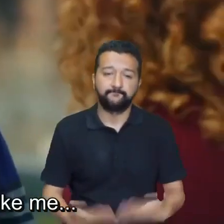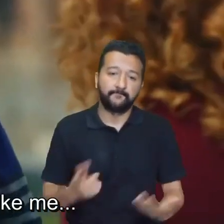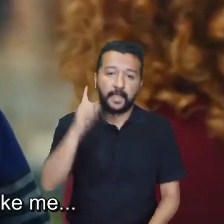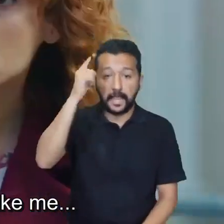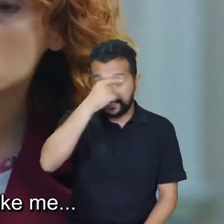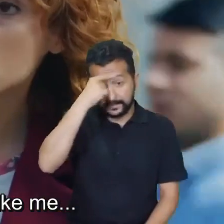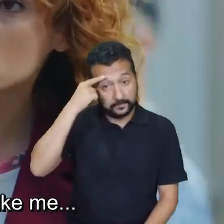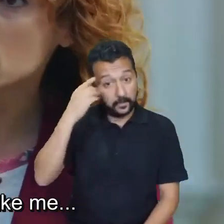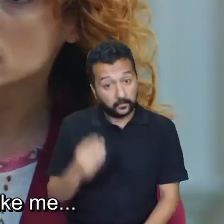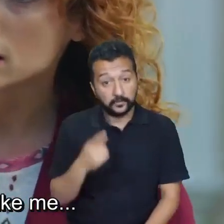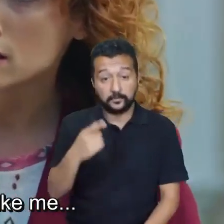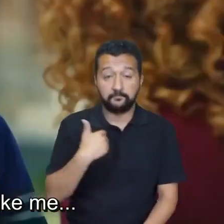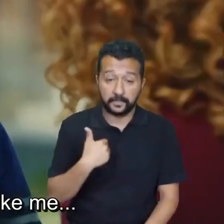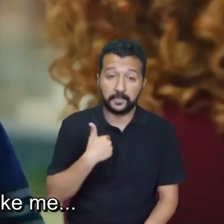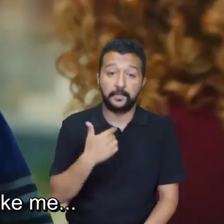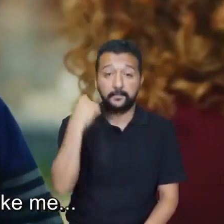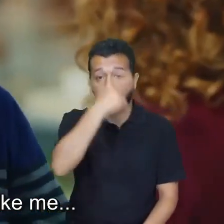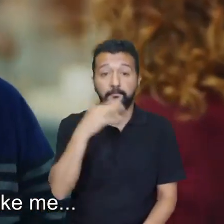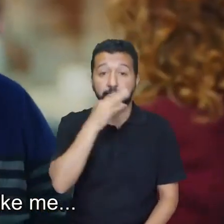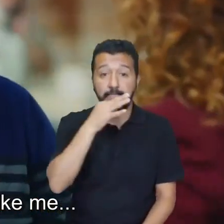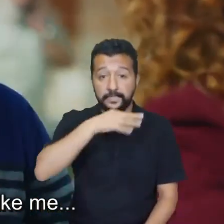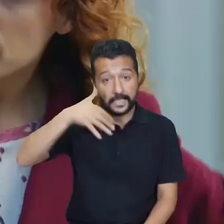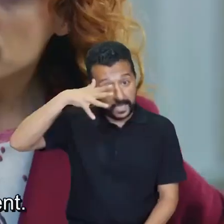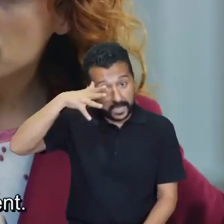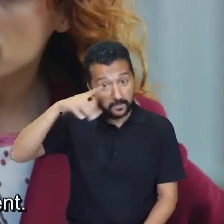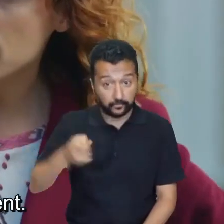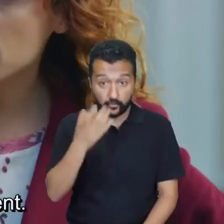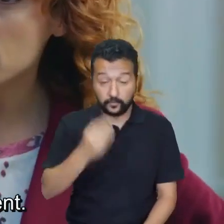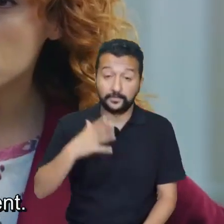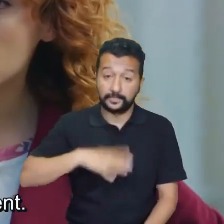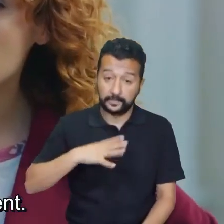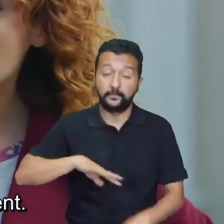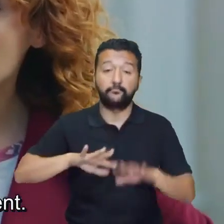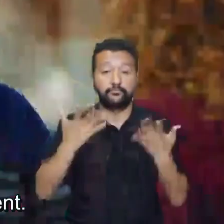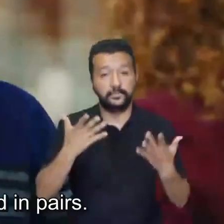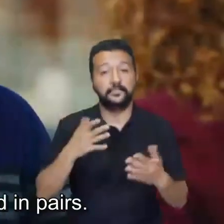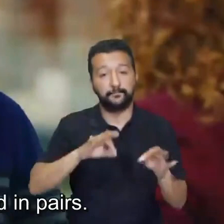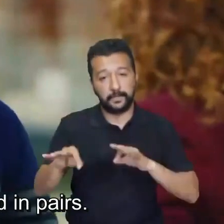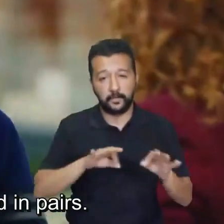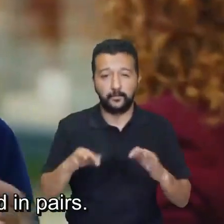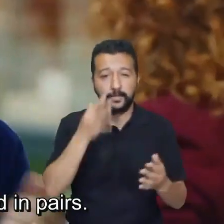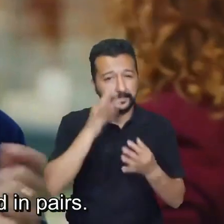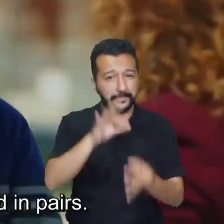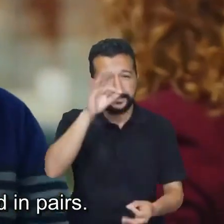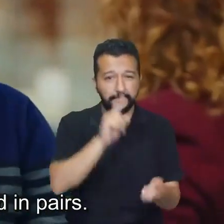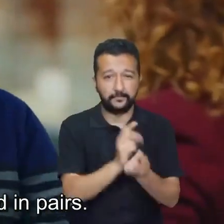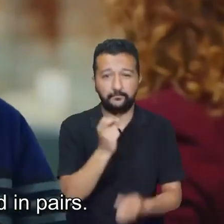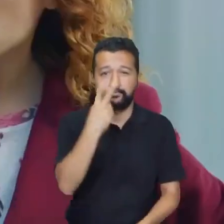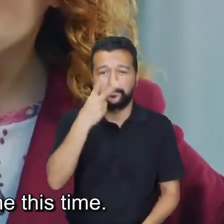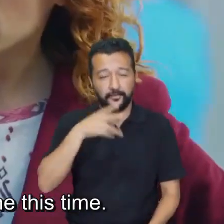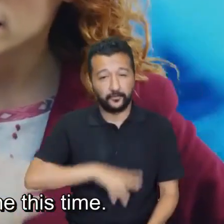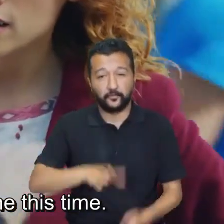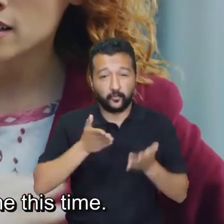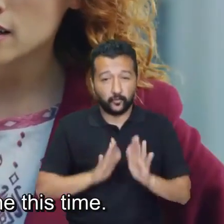Allah nasip ederse, ya ben de bana benzeyen bir enayi bulursam eğer niyeti bozmayı planlıyorum. Hani insanlar çift yaratılmıştır